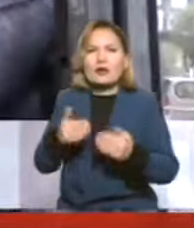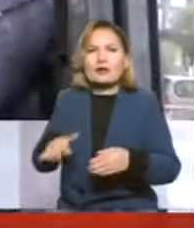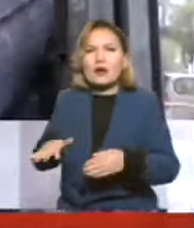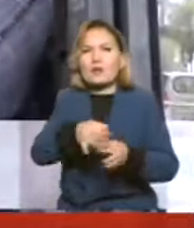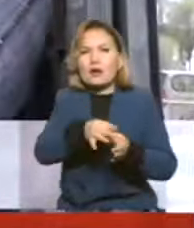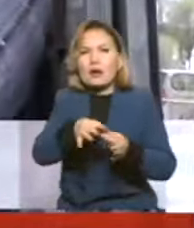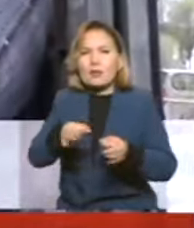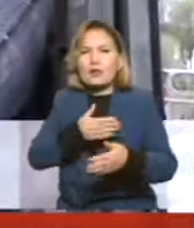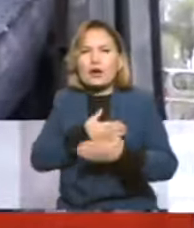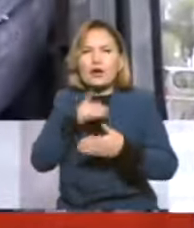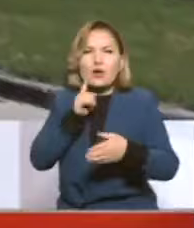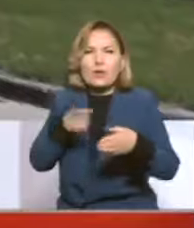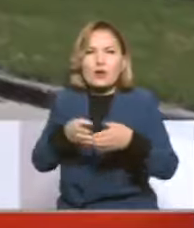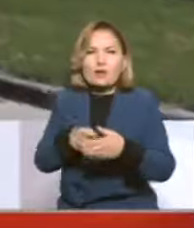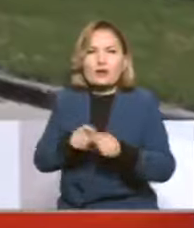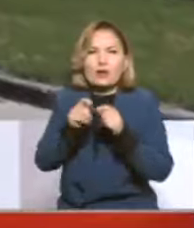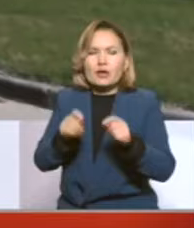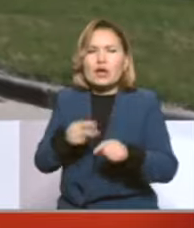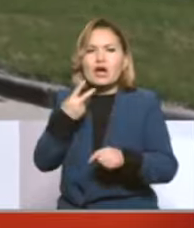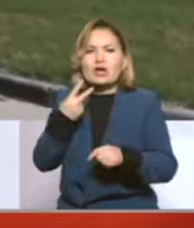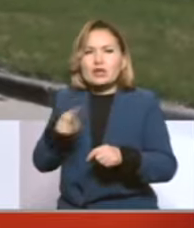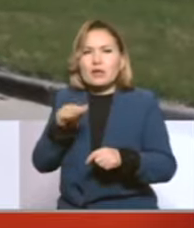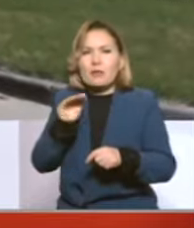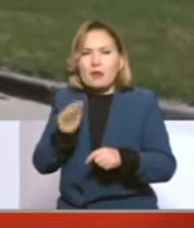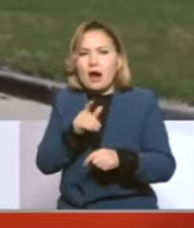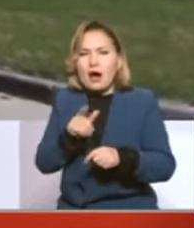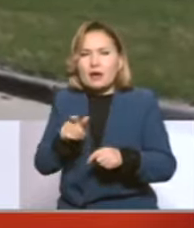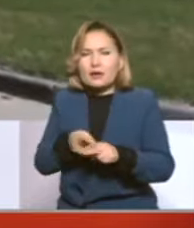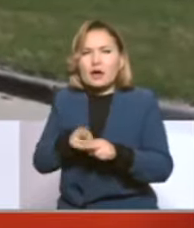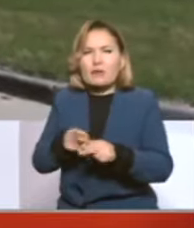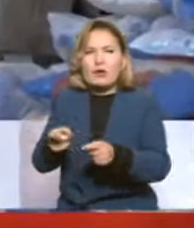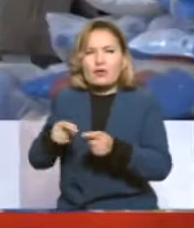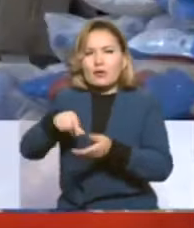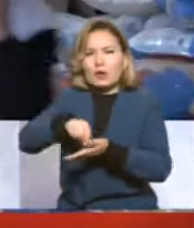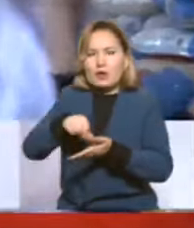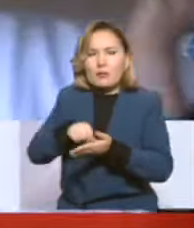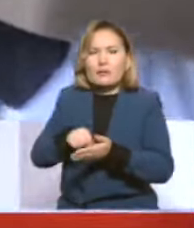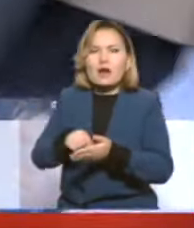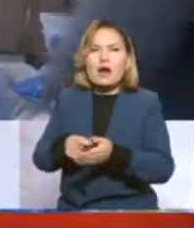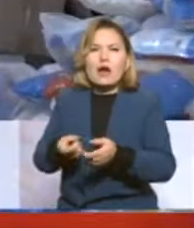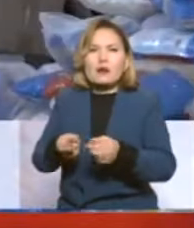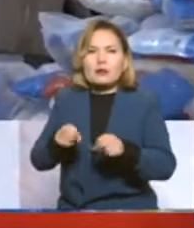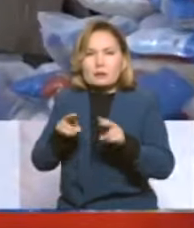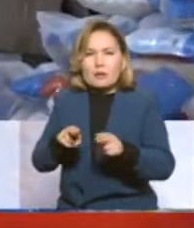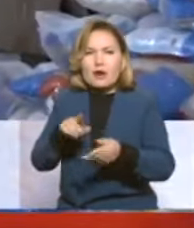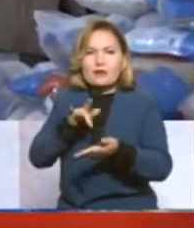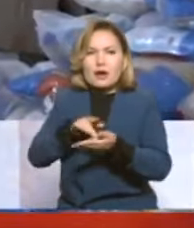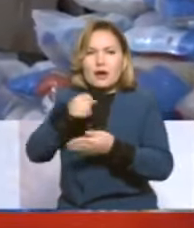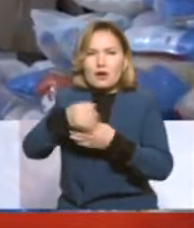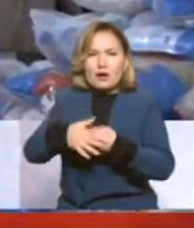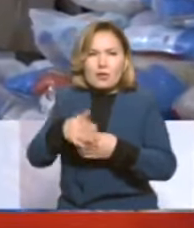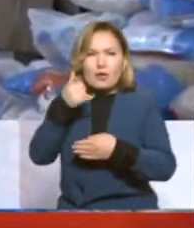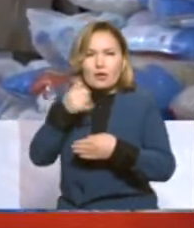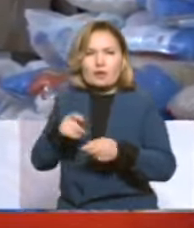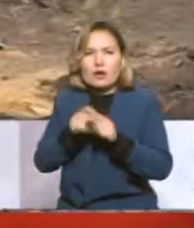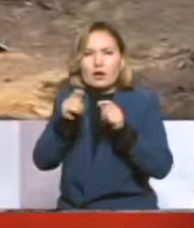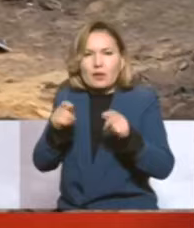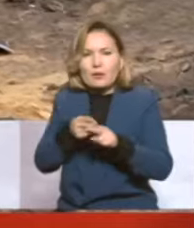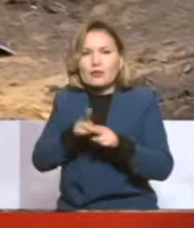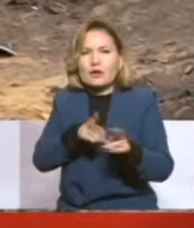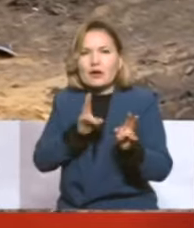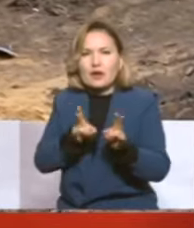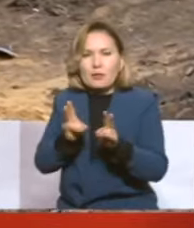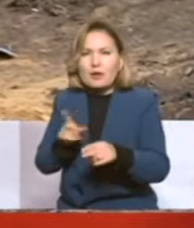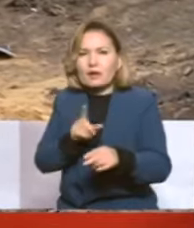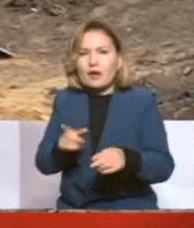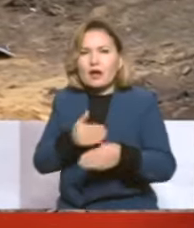өңірде волонтерлік штаб құрылған, онда 20 мыңнан аса адам тартылған. Бірыңғай байланыс орталығы да құрылды. Сондай-ақ зардап шеккен адамдарға